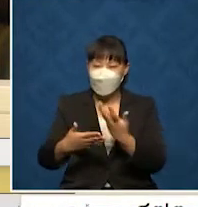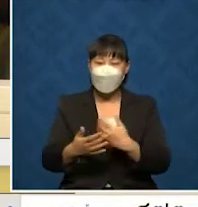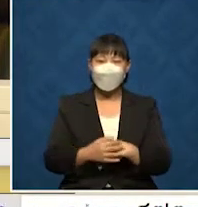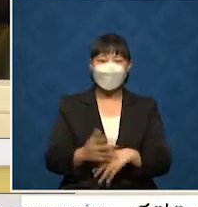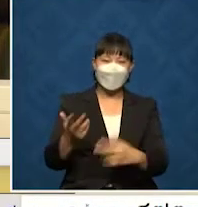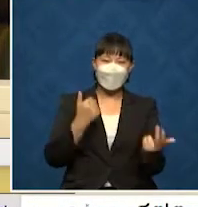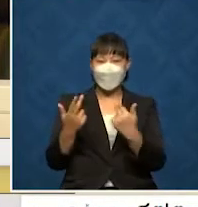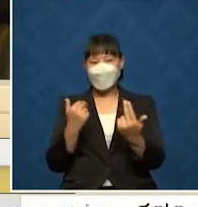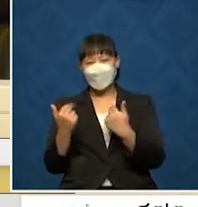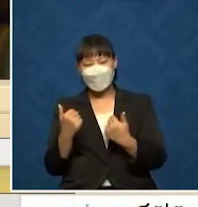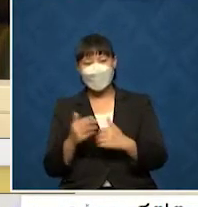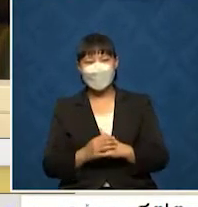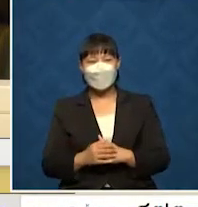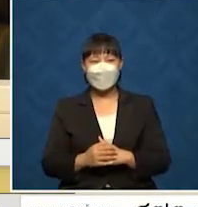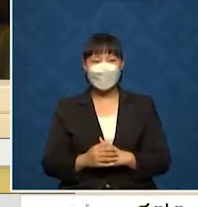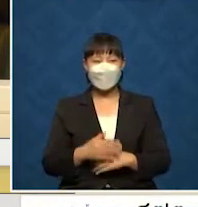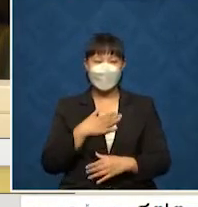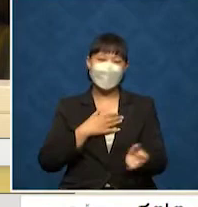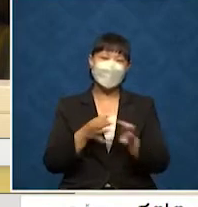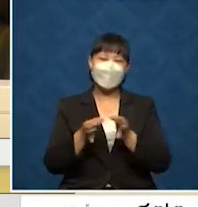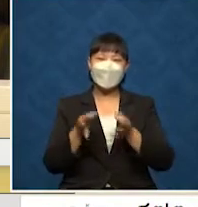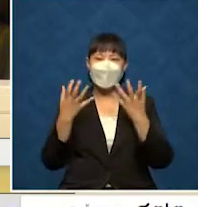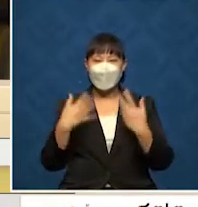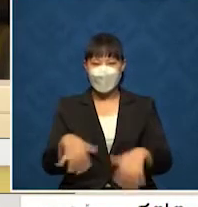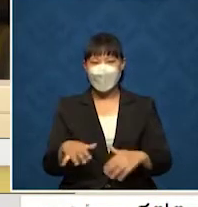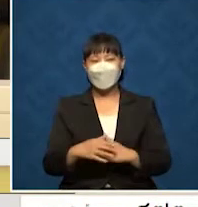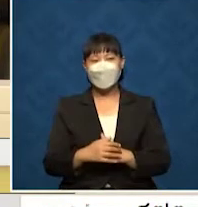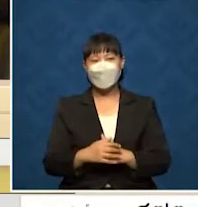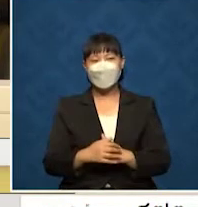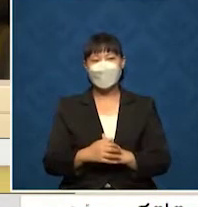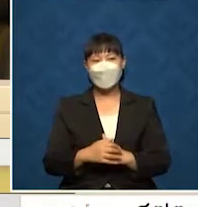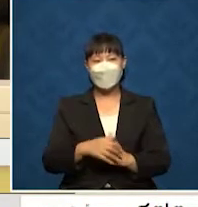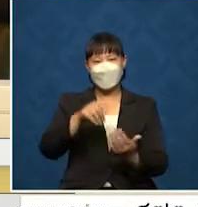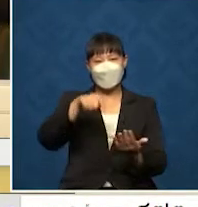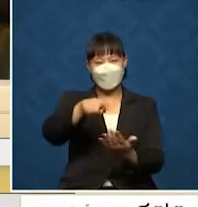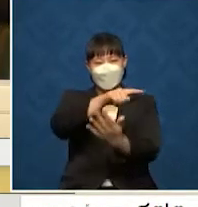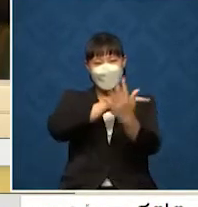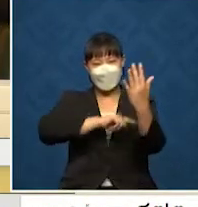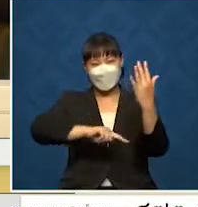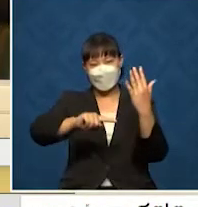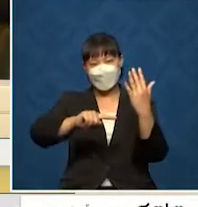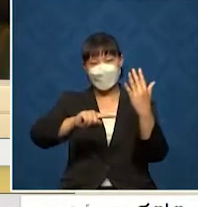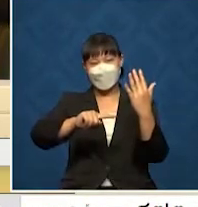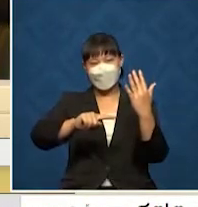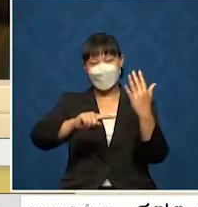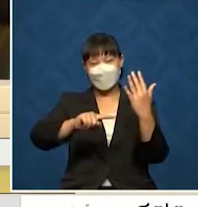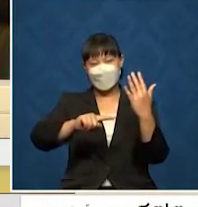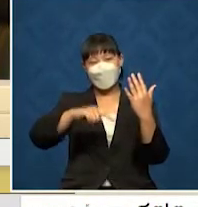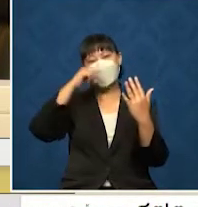ก็ผมได้กลับเรียนแล้วครับว่าในลักษณะของภูมิศาสตร์ในประเทศไท